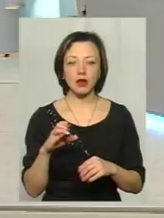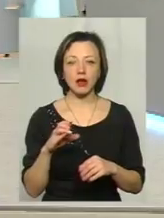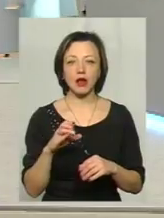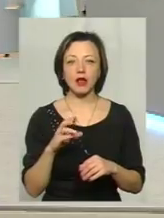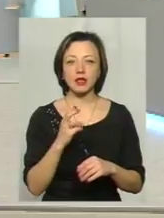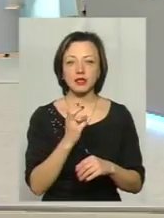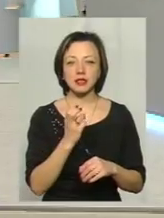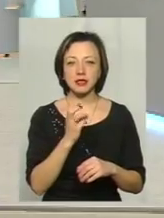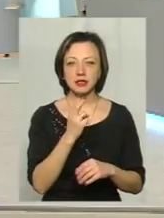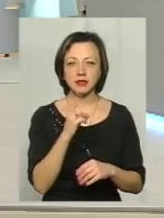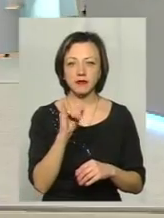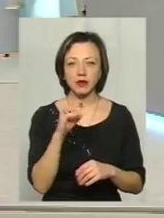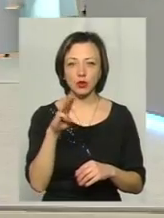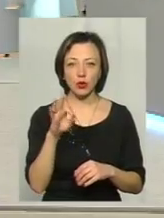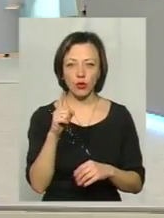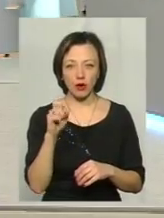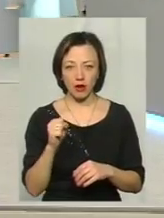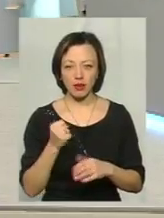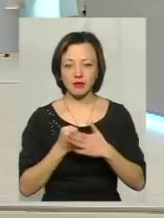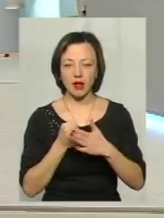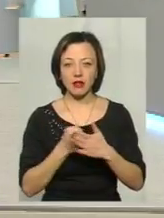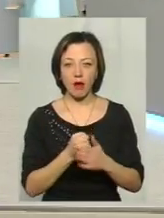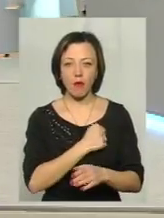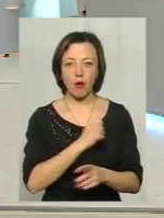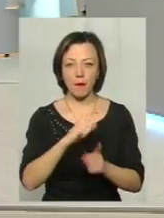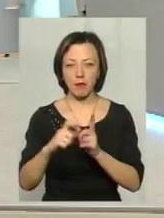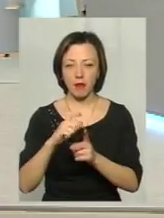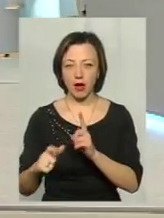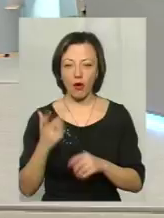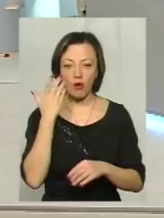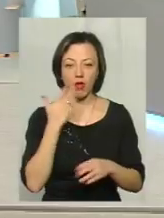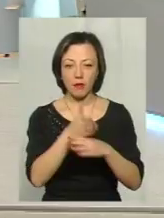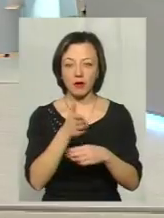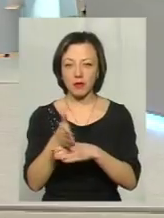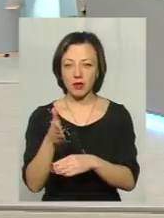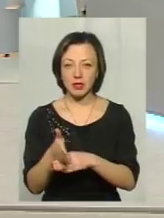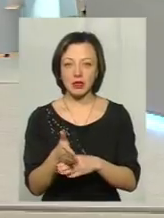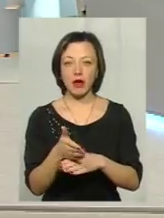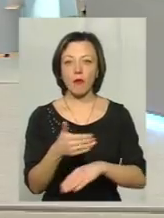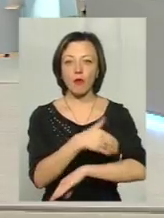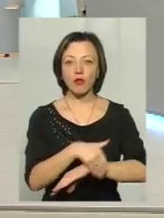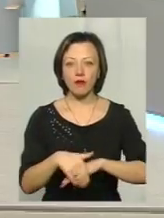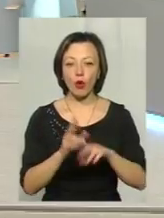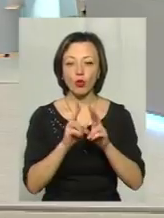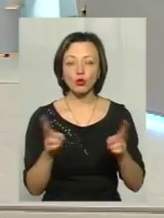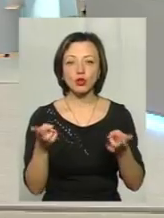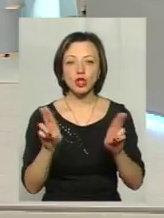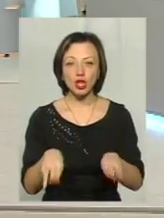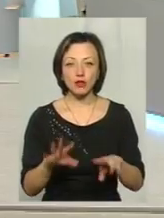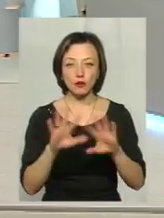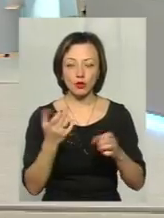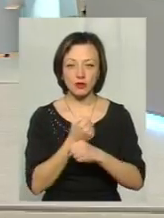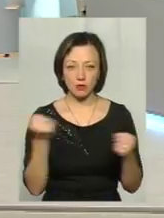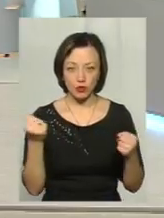на складах боєприпасів. І коли прийшли обхід кожного подвір'я, спитали, хто залишиться в разі, якщо